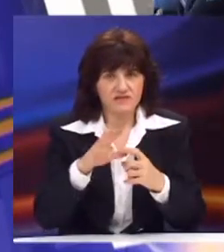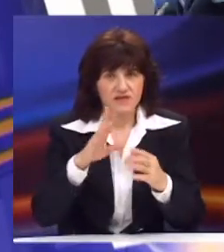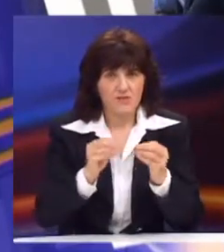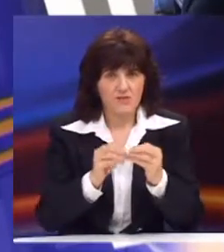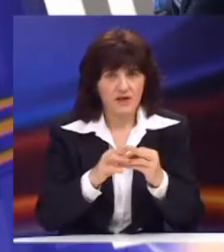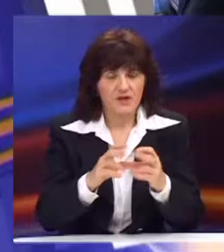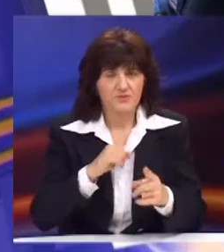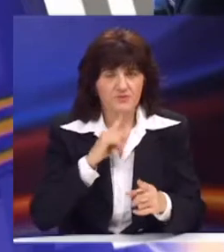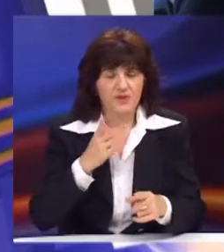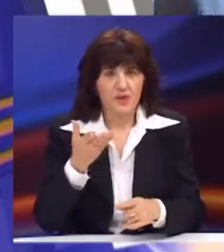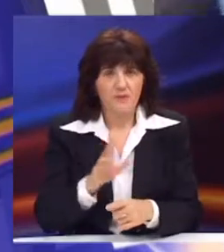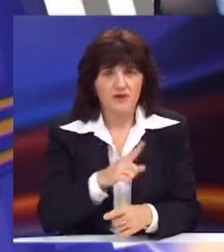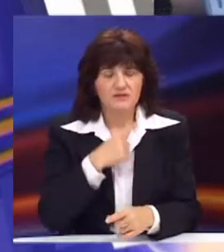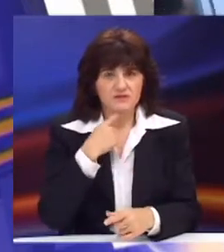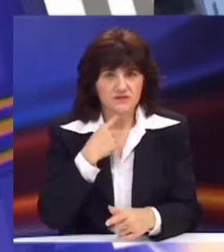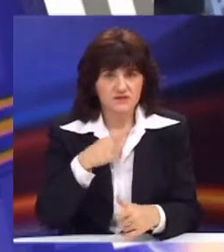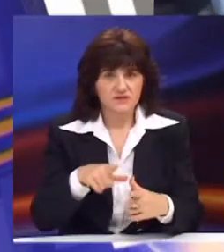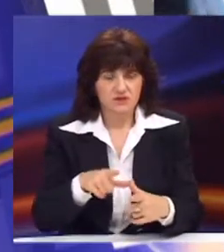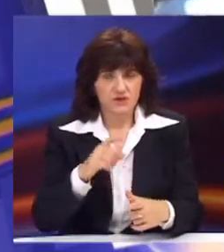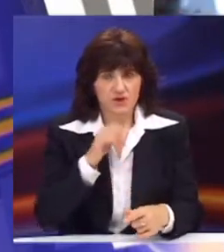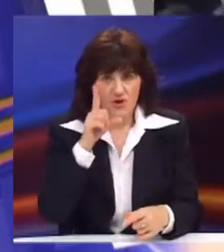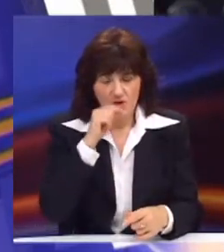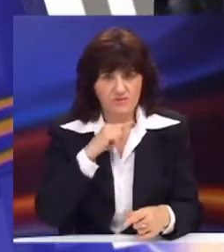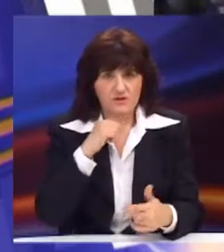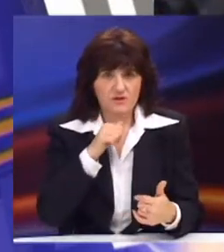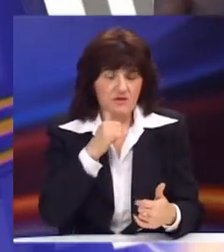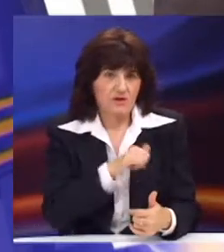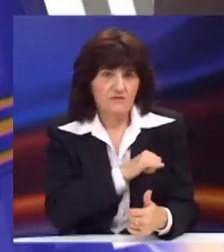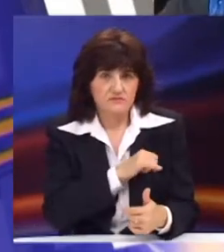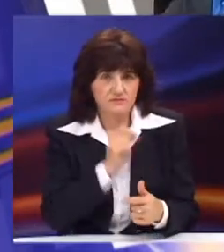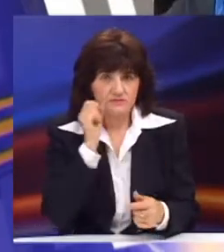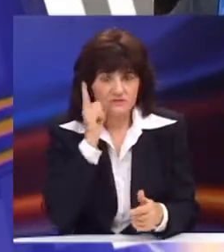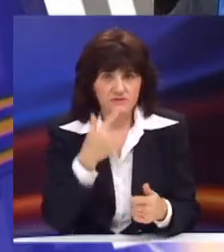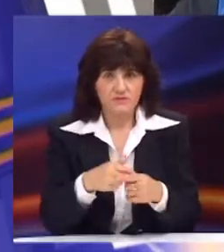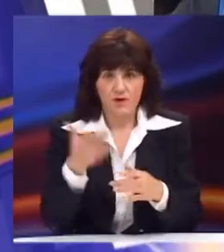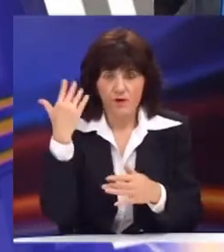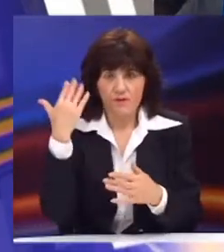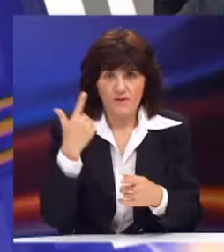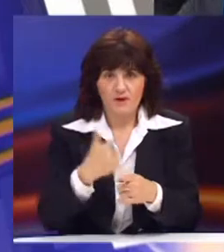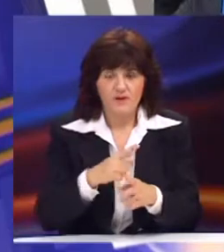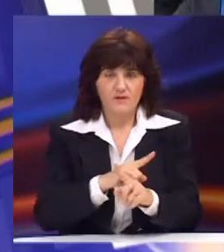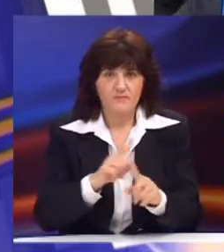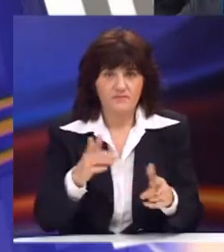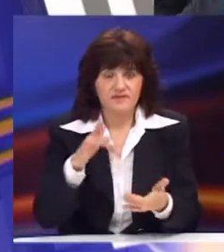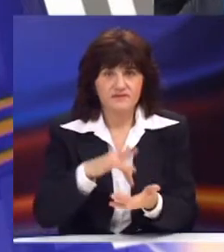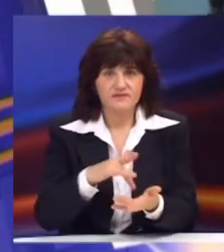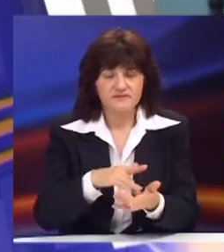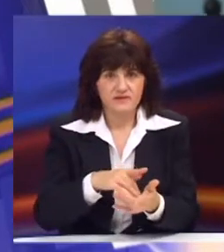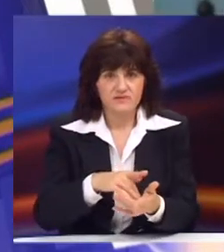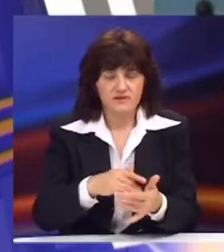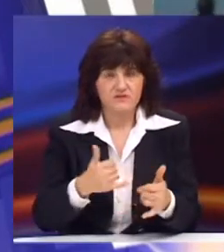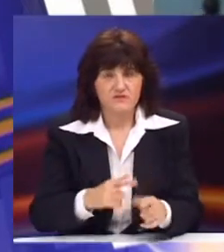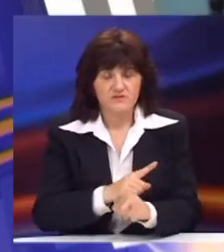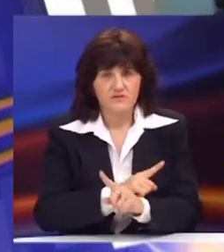Seba. Predstavnici Libije su istakli da je koncept lokalne samouprave nov za njih, pošto su ranije bili deo političkog